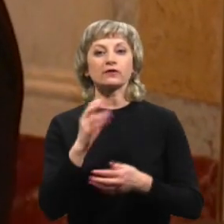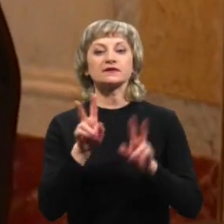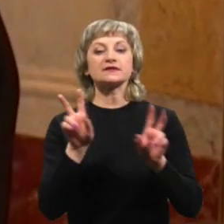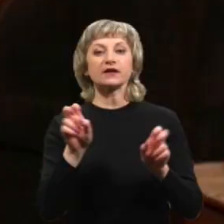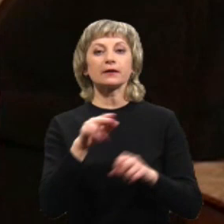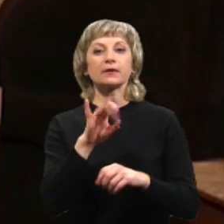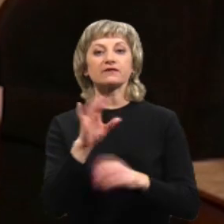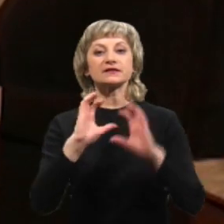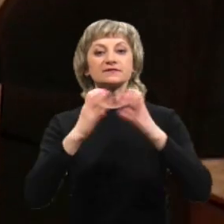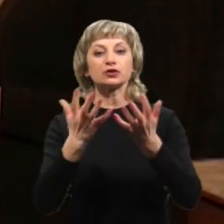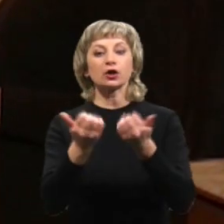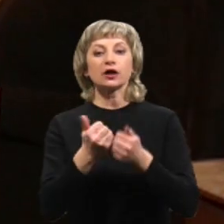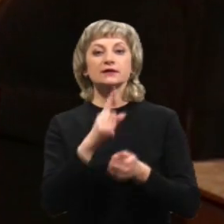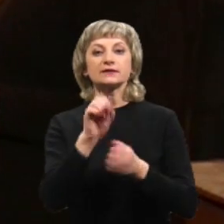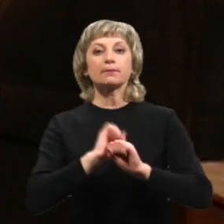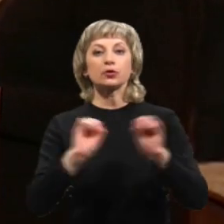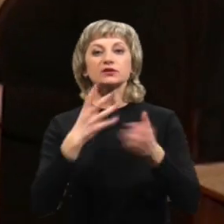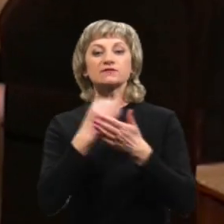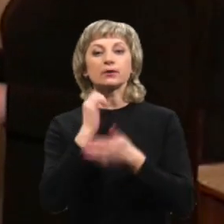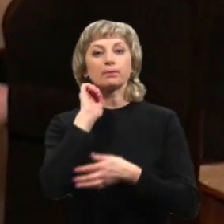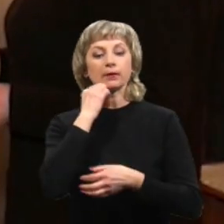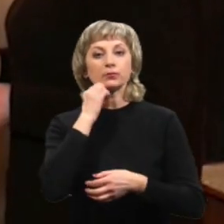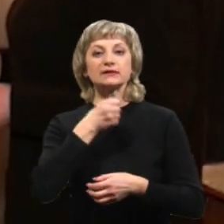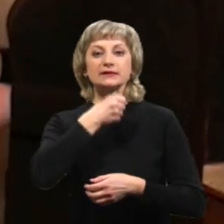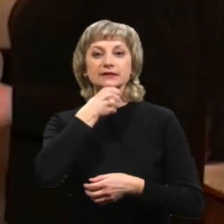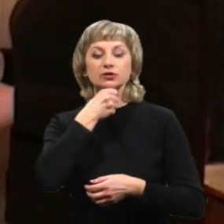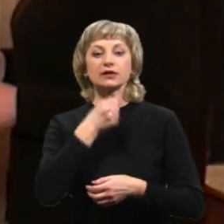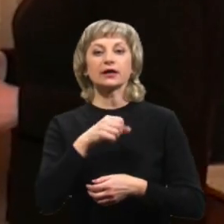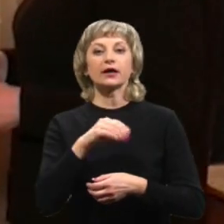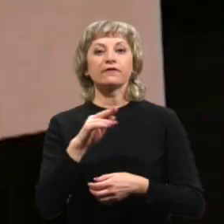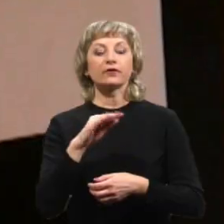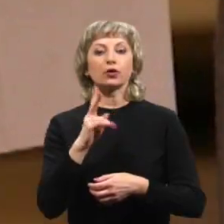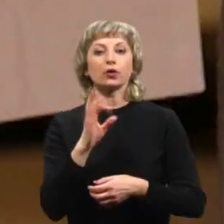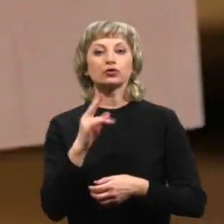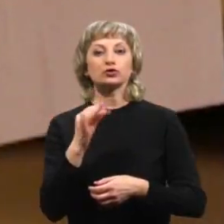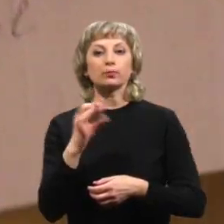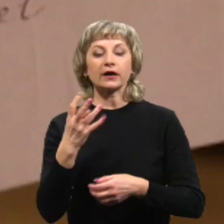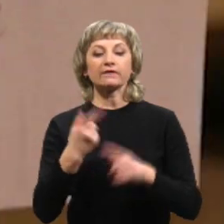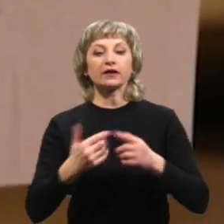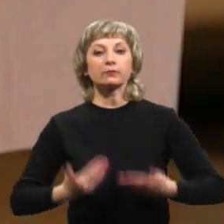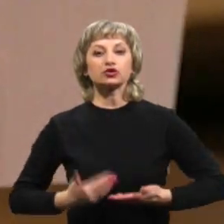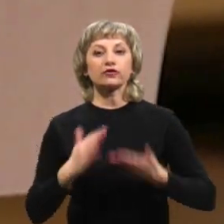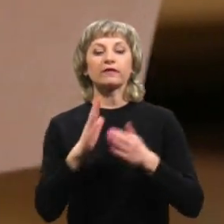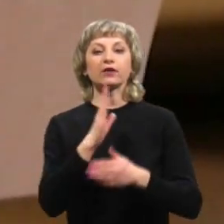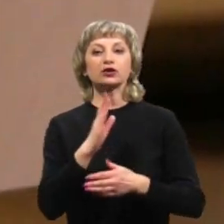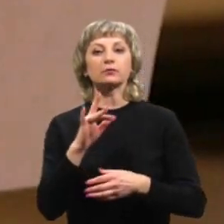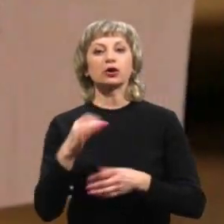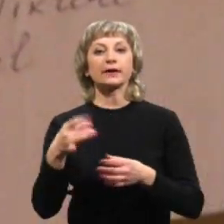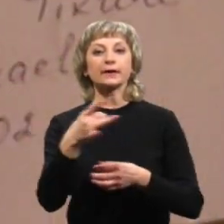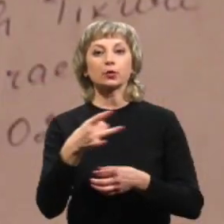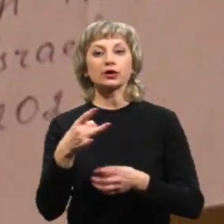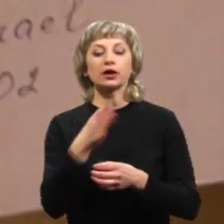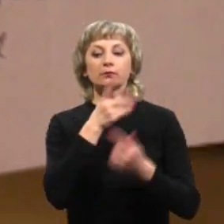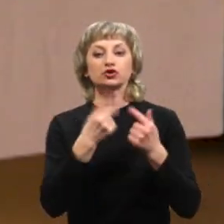праведника світу він отримав за подвиг своїх бабусі і дідуся Теклі та Філіпа Коцюбайлів, які проживали у Володимирецькому районі. Під